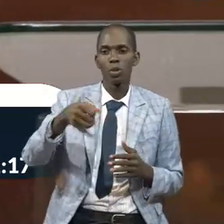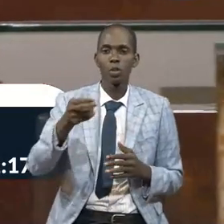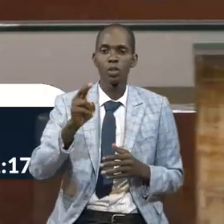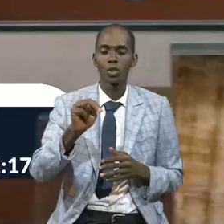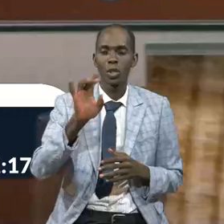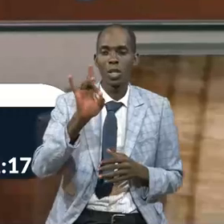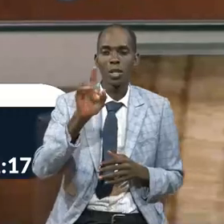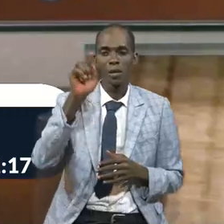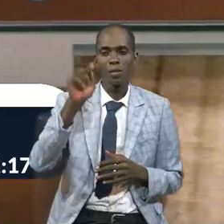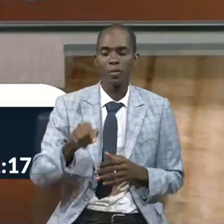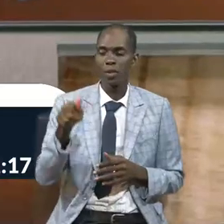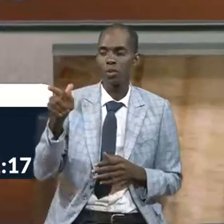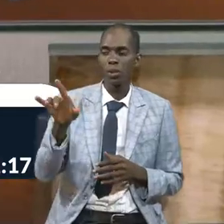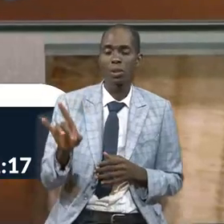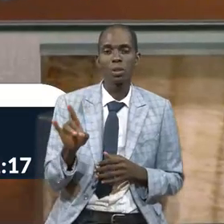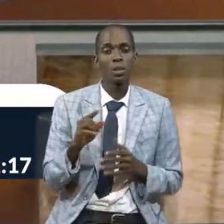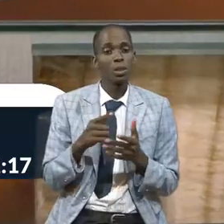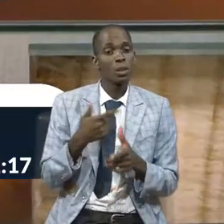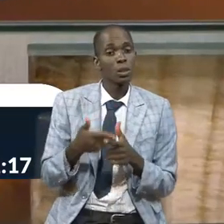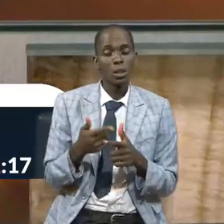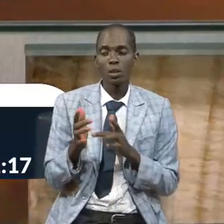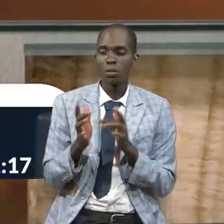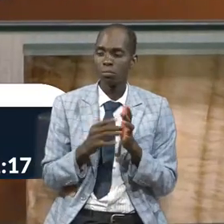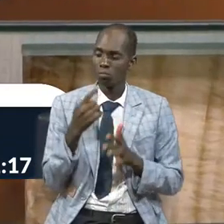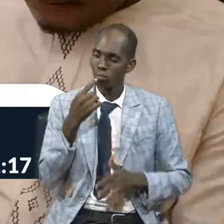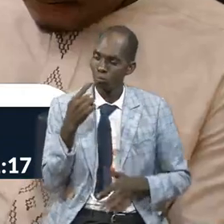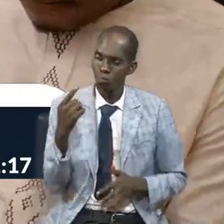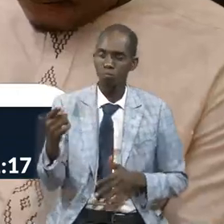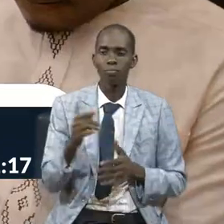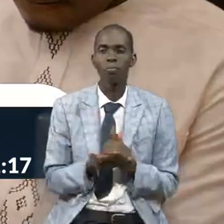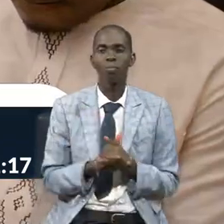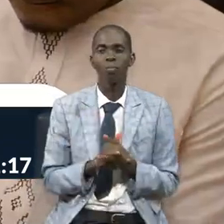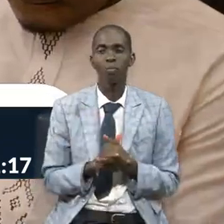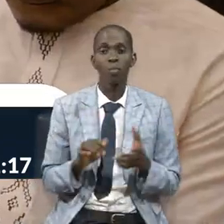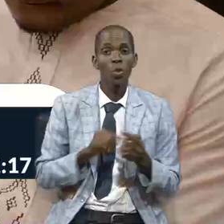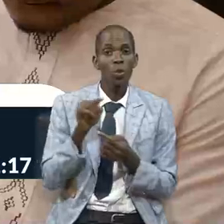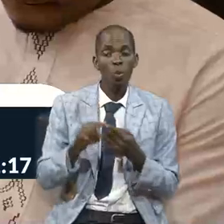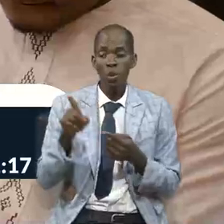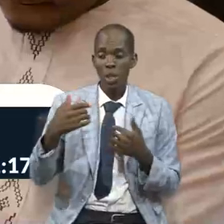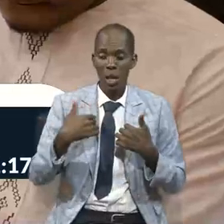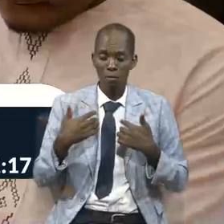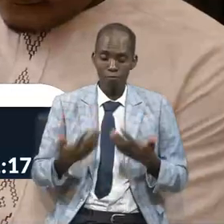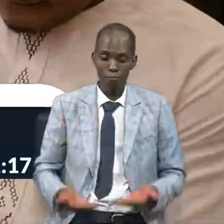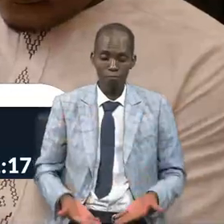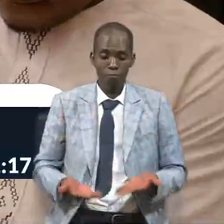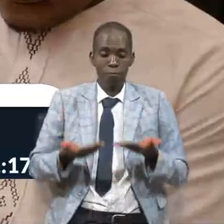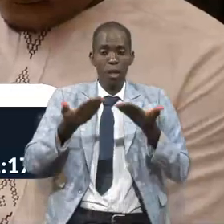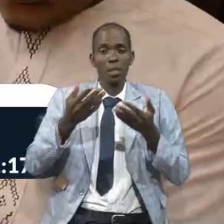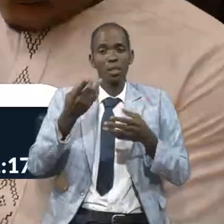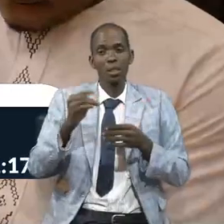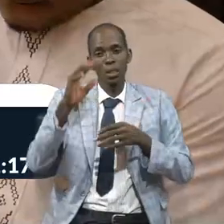Jean chapitre 8, verset 28. Jean 8, 28